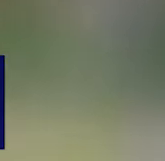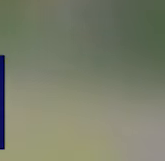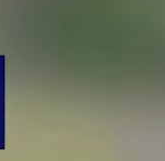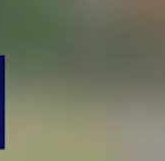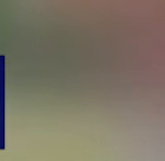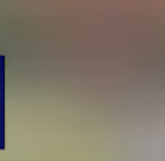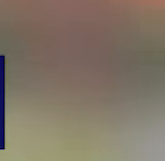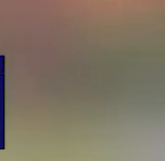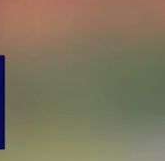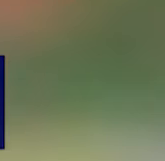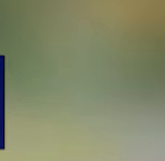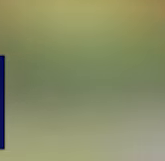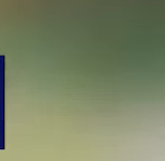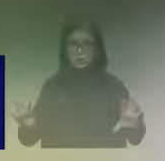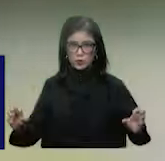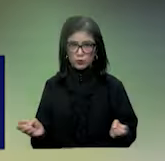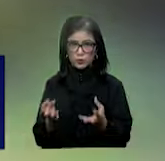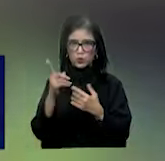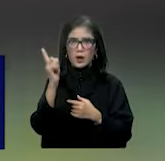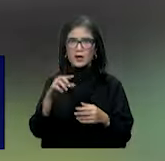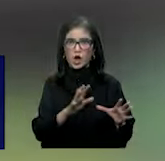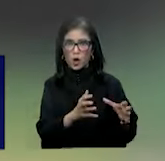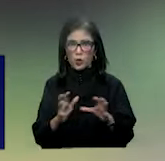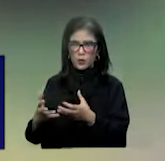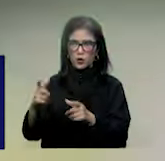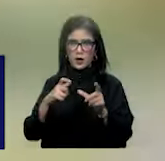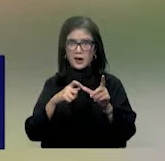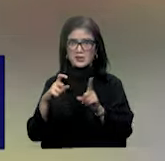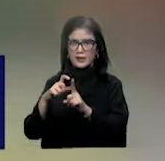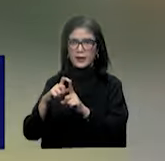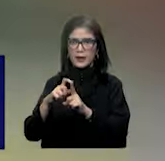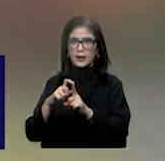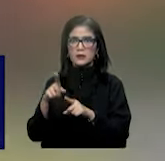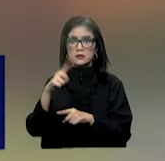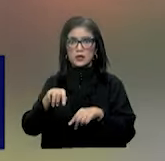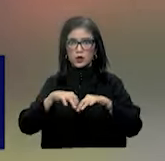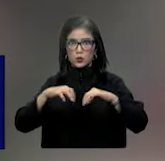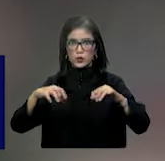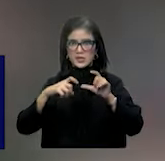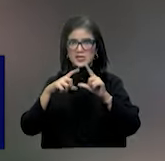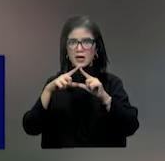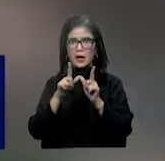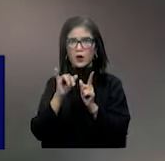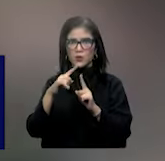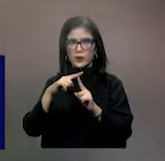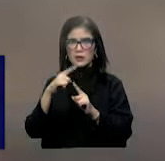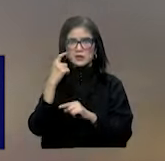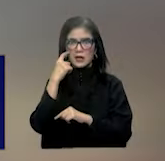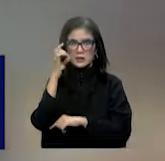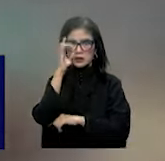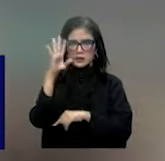Api dengan cepat meludeskan seluruh isi dan ruang kelas SD 01 Pondok Bambu Duren Sawit, Jakarta Timur, Selasa siang. Warga sekitar